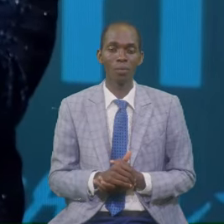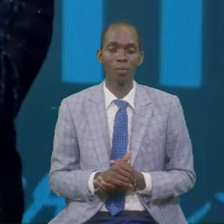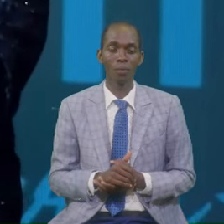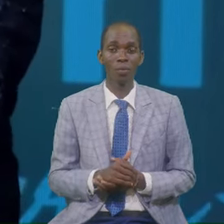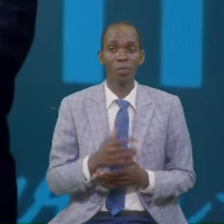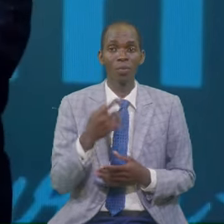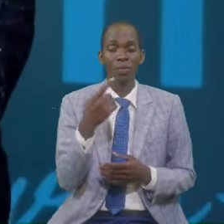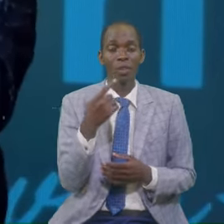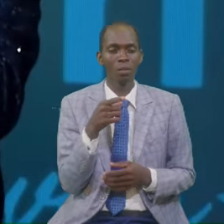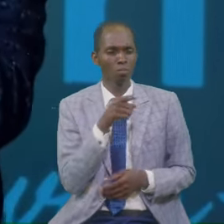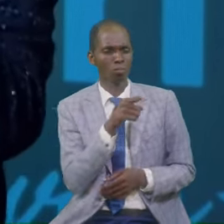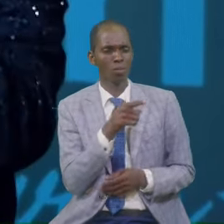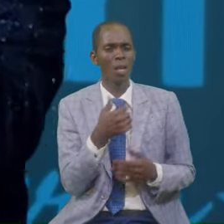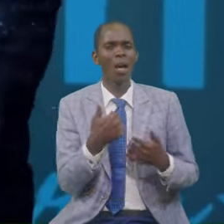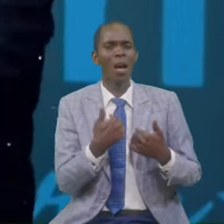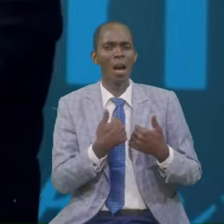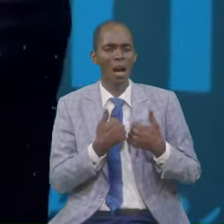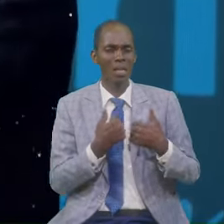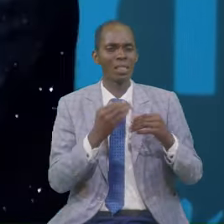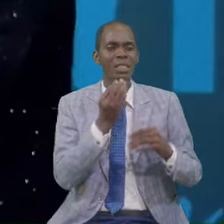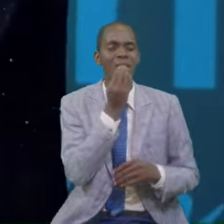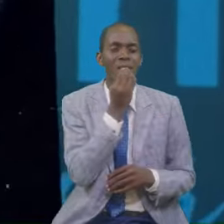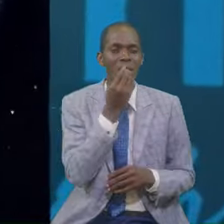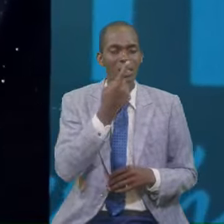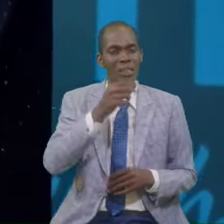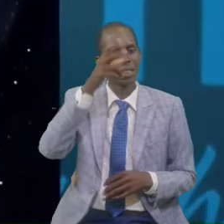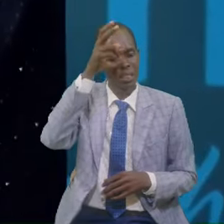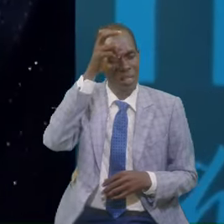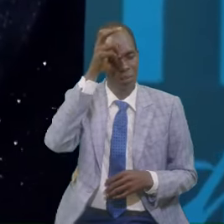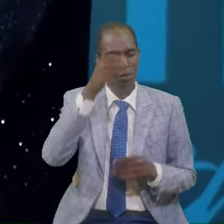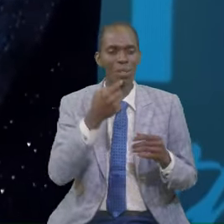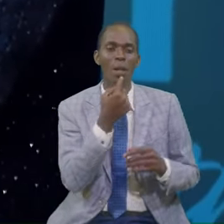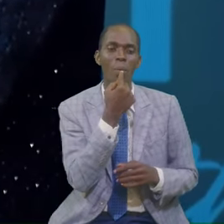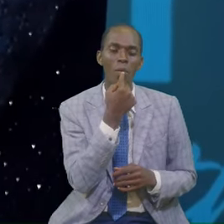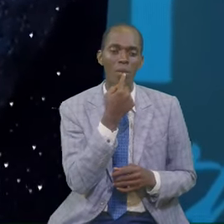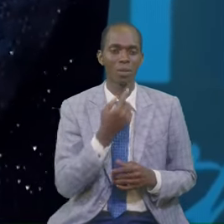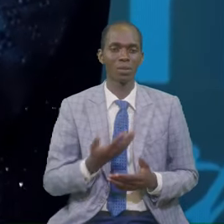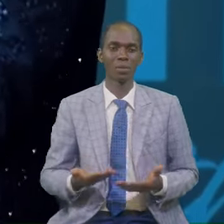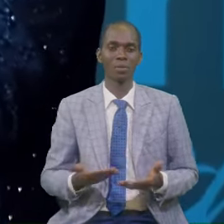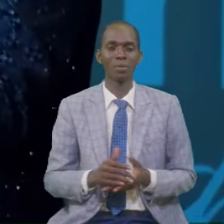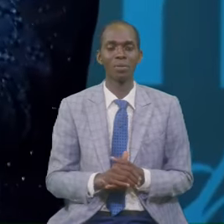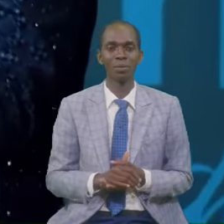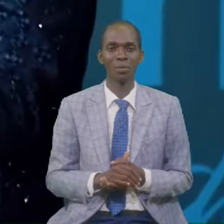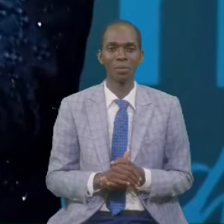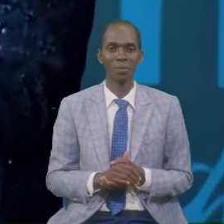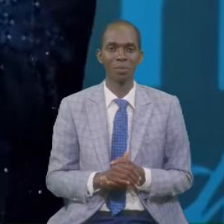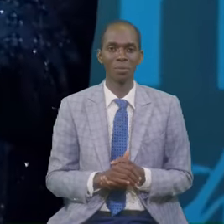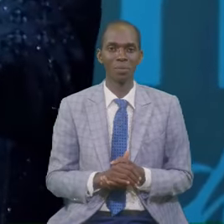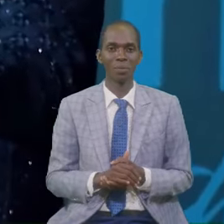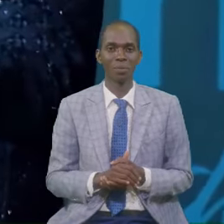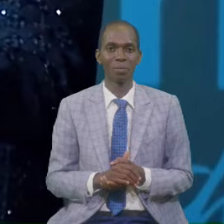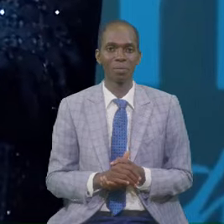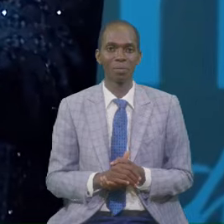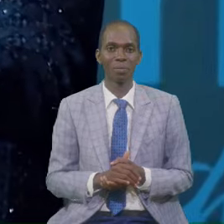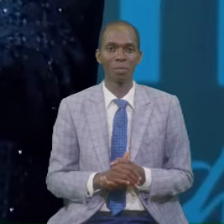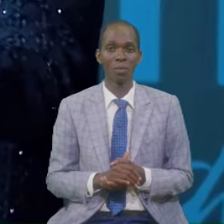eaten the adversary's chocolate. విషయం ఏంటో తెలుసా? అపవాది ఇచ్చిన పాపపు చాక్లెట్ తిన్నారన్నమాట. And he keeps